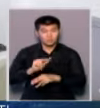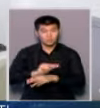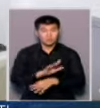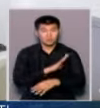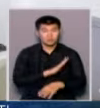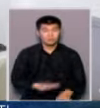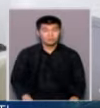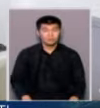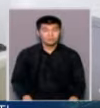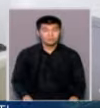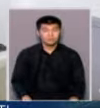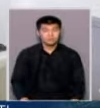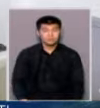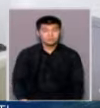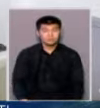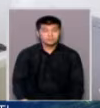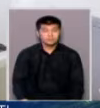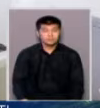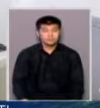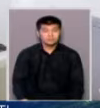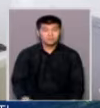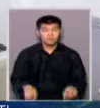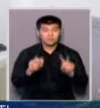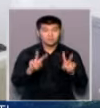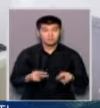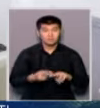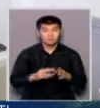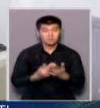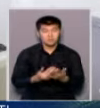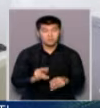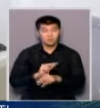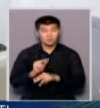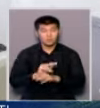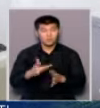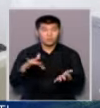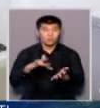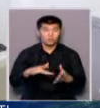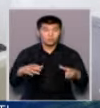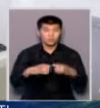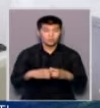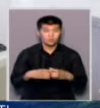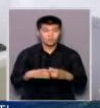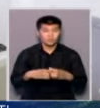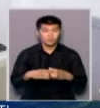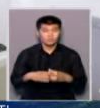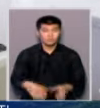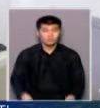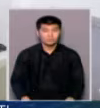өтті, электораттық оқытудан. Арнайы оқытудан қазір тағы да өтуде, орталық сайлау комиссиясының